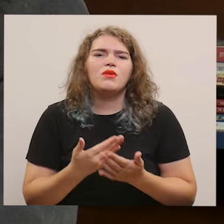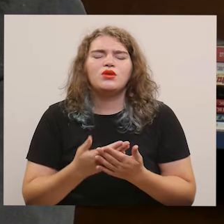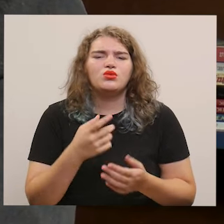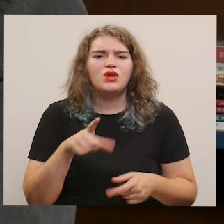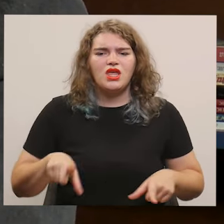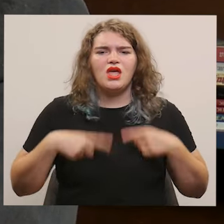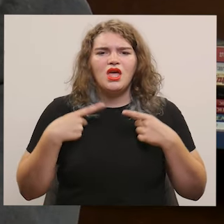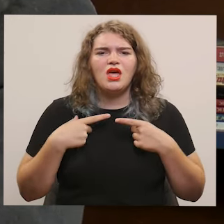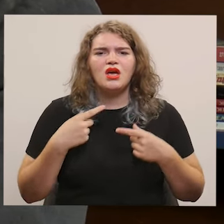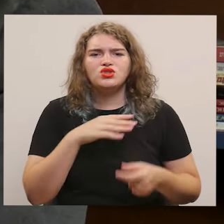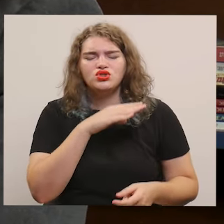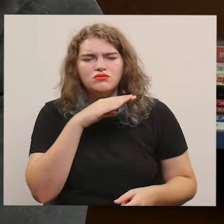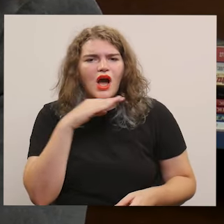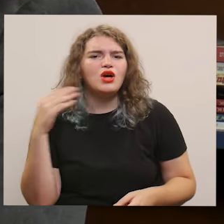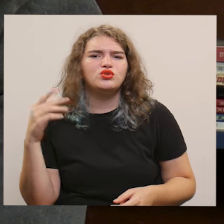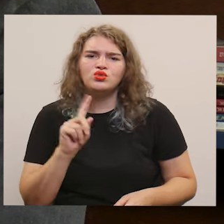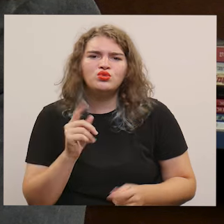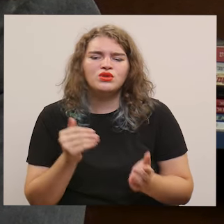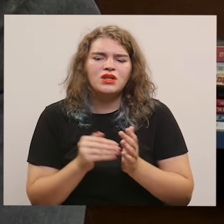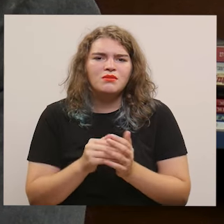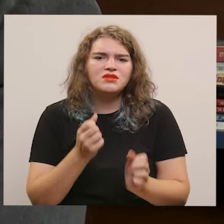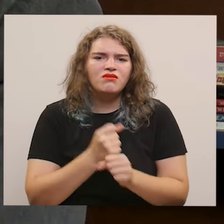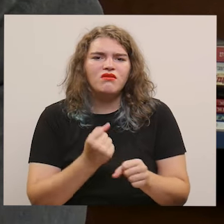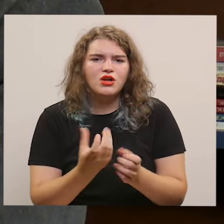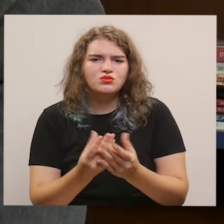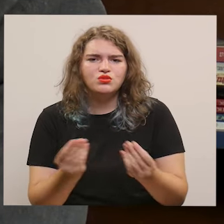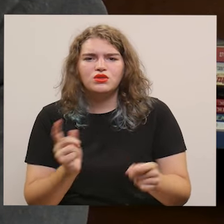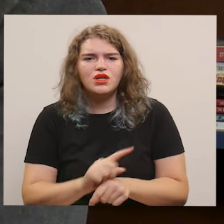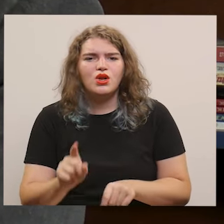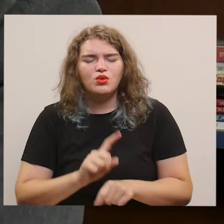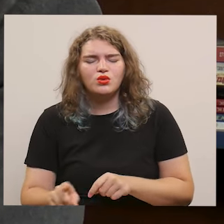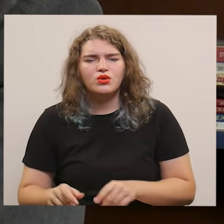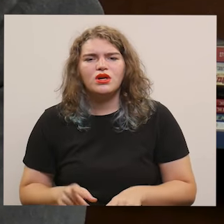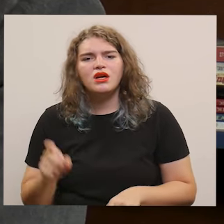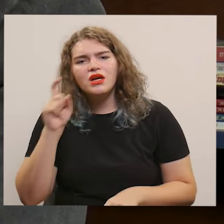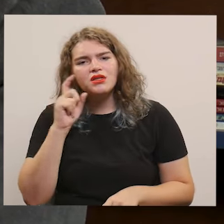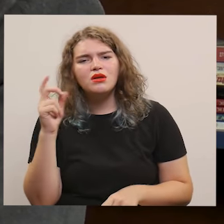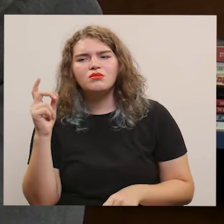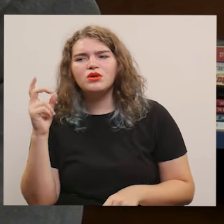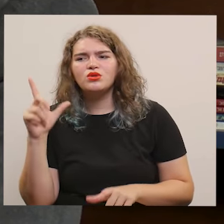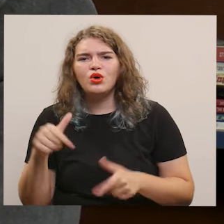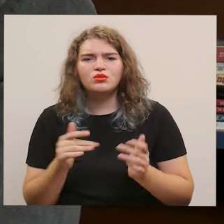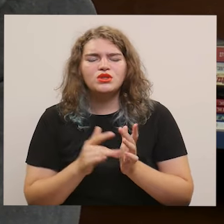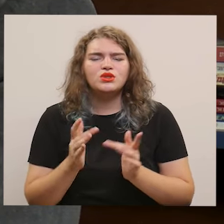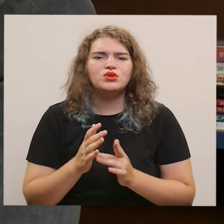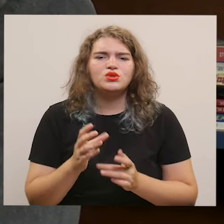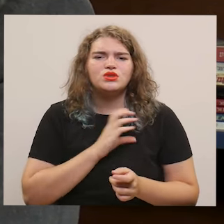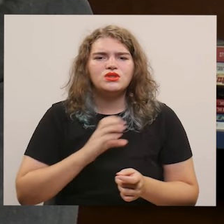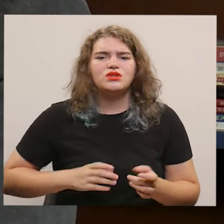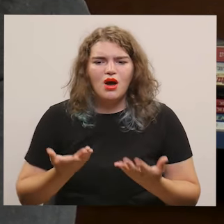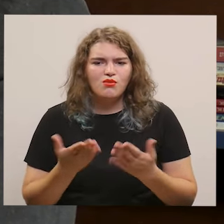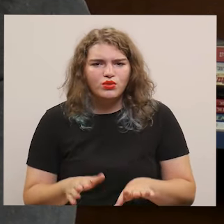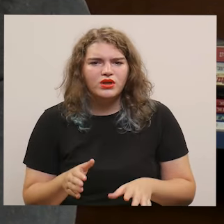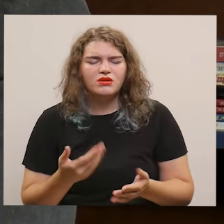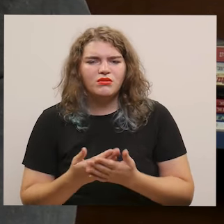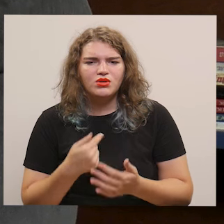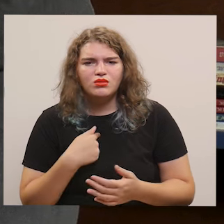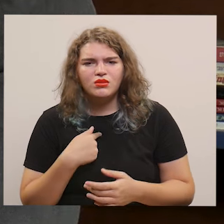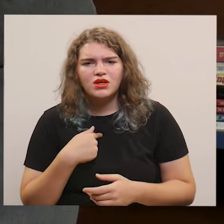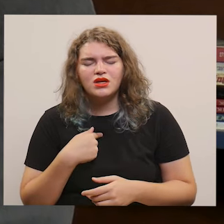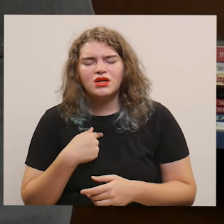și ești iubită, trebuie să faci foarte mult. Cumva credeam că Domnul Iisus Hristos a murit pentru mine, credeam foarte mult treaba